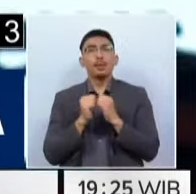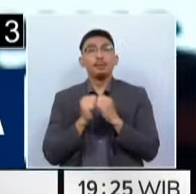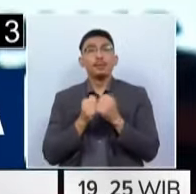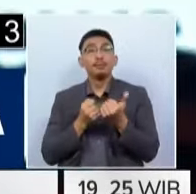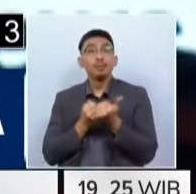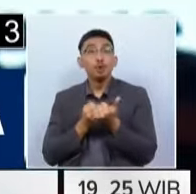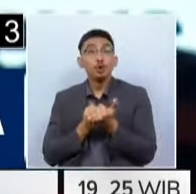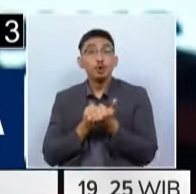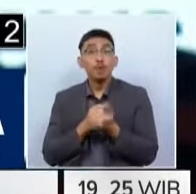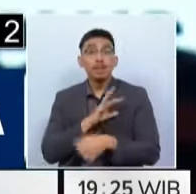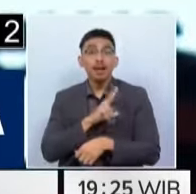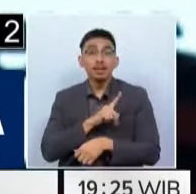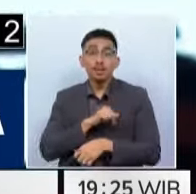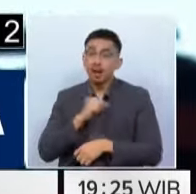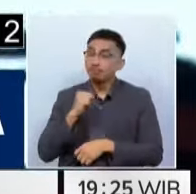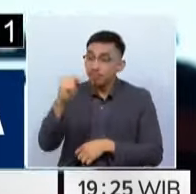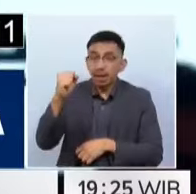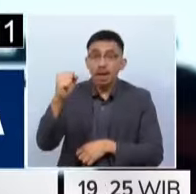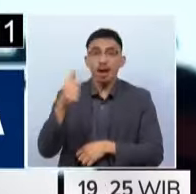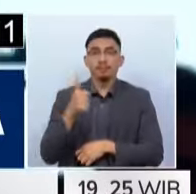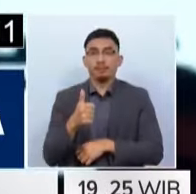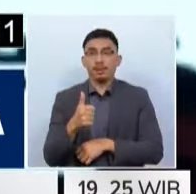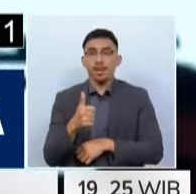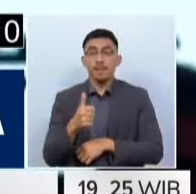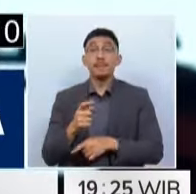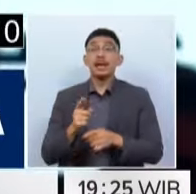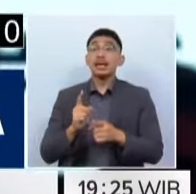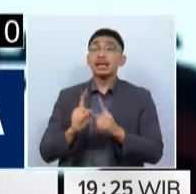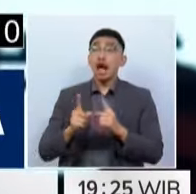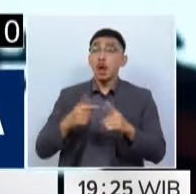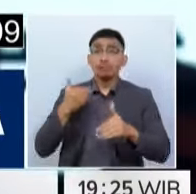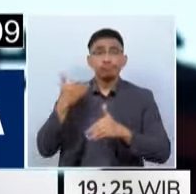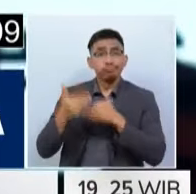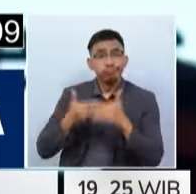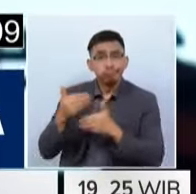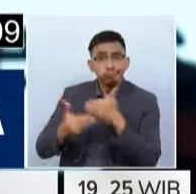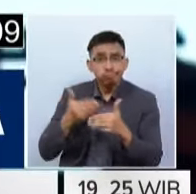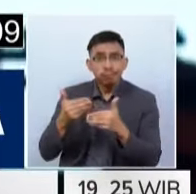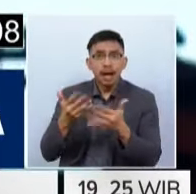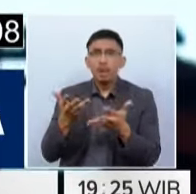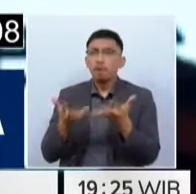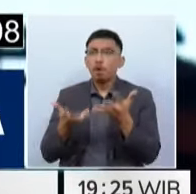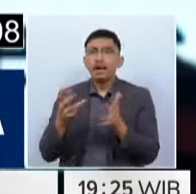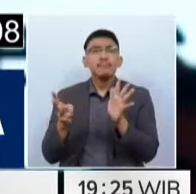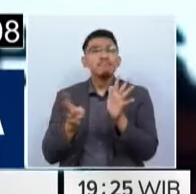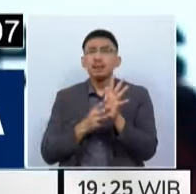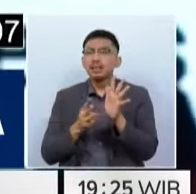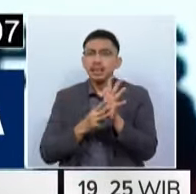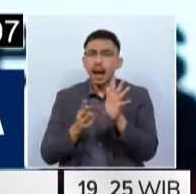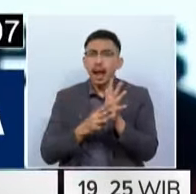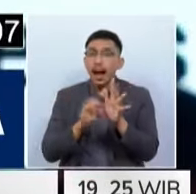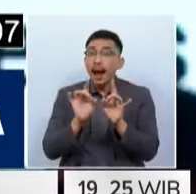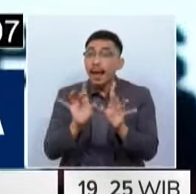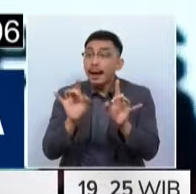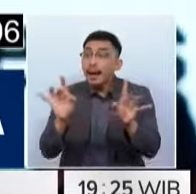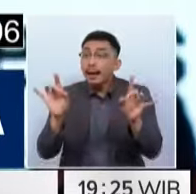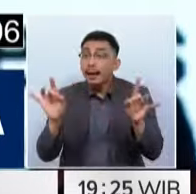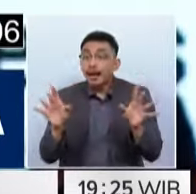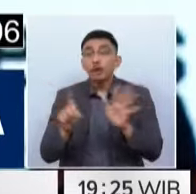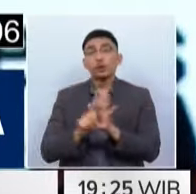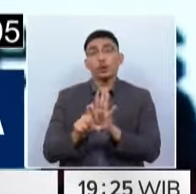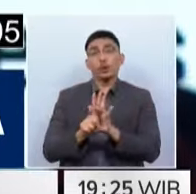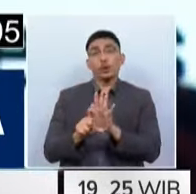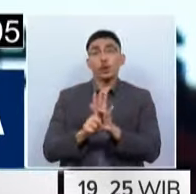terus-menerus maka kalaulah kemudian itu kita kerjakan beberapa problem krisis iklim barangkali akan kita selesaikan dengan